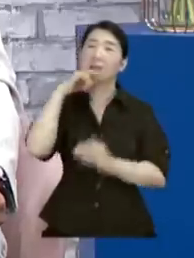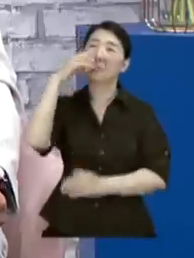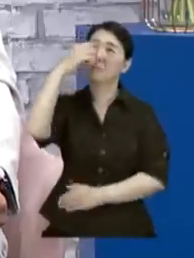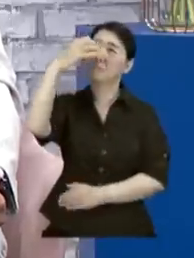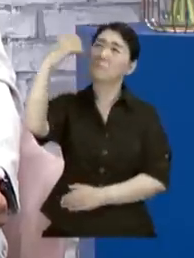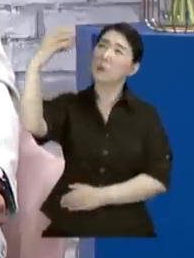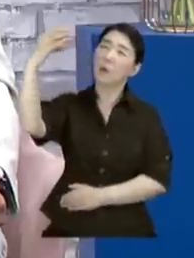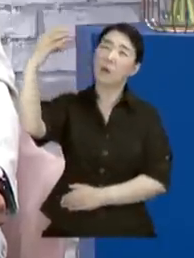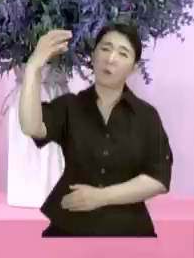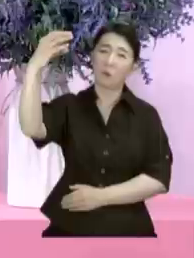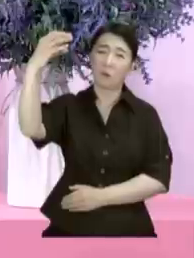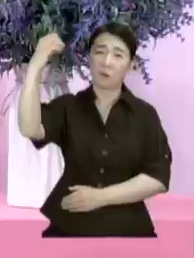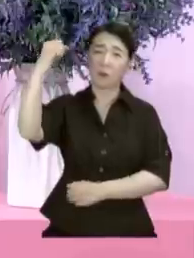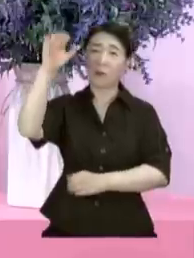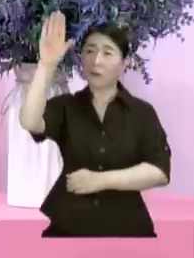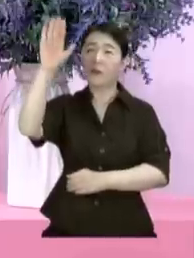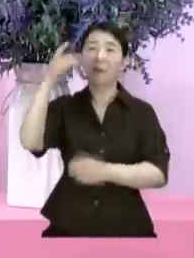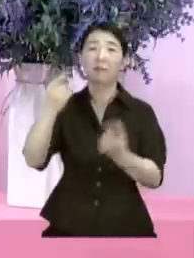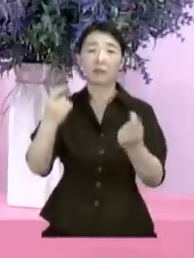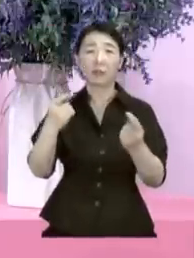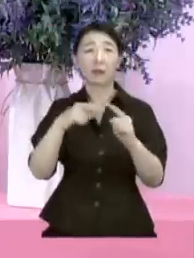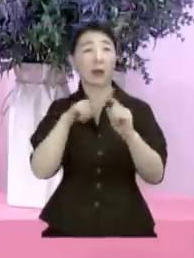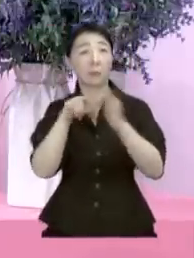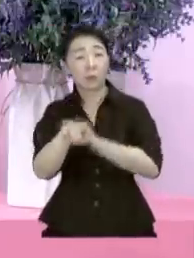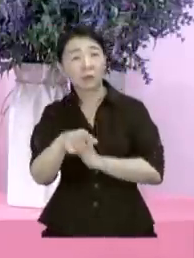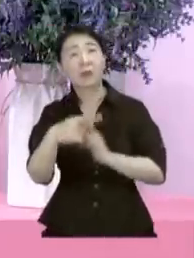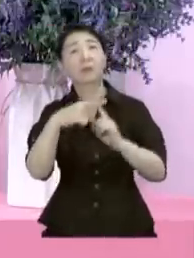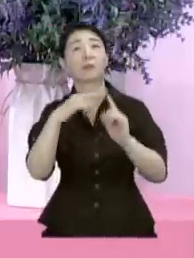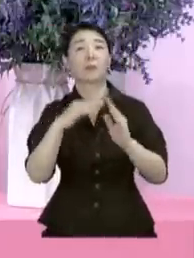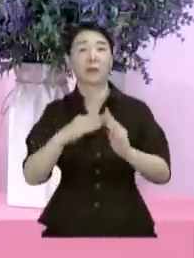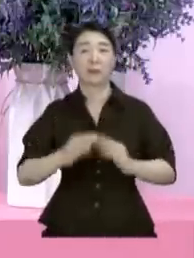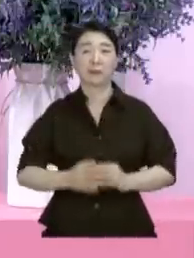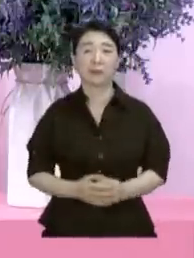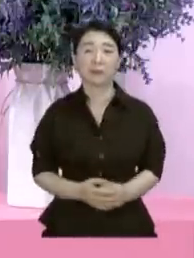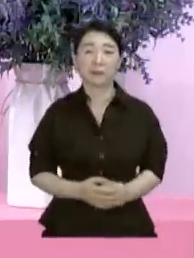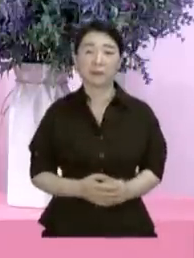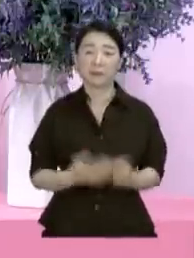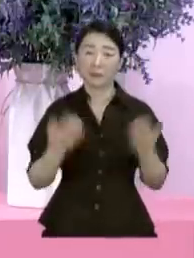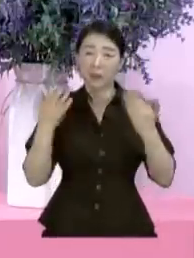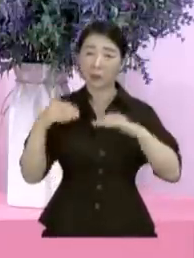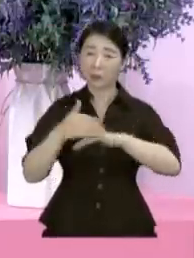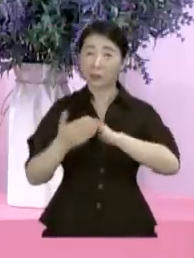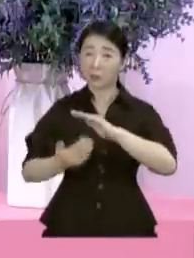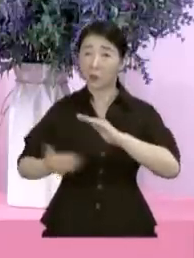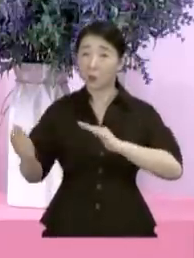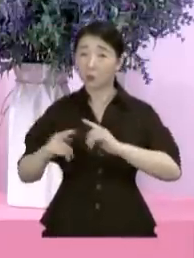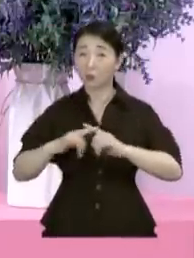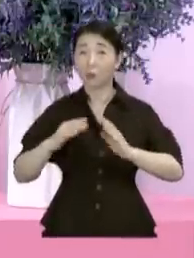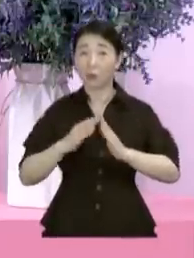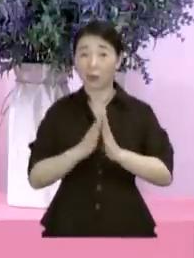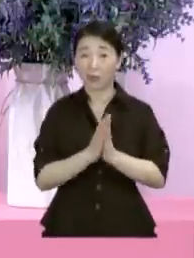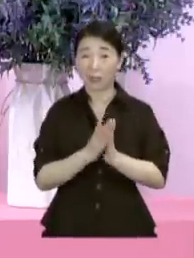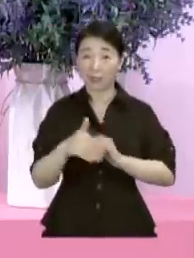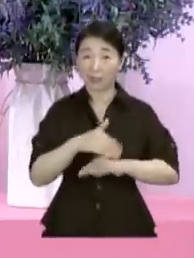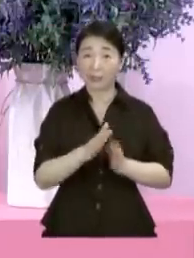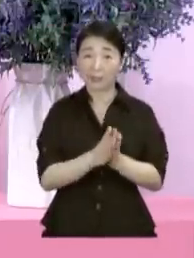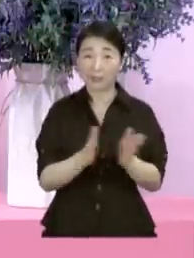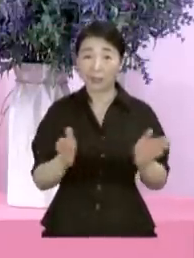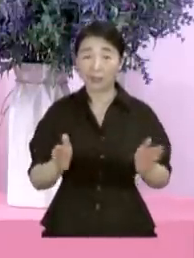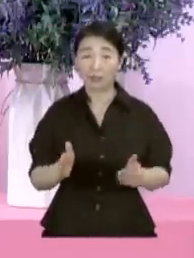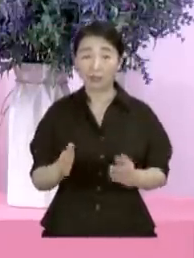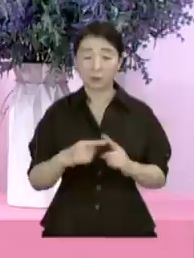그 별을 따라갔는데 교회였던 거예요. 그래서 교회를 아마 그 학교 다니기 전부터 다녔는데